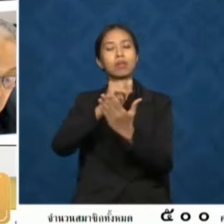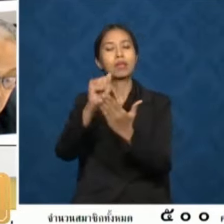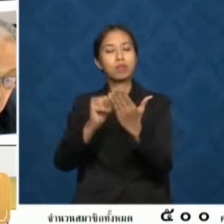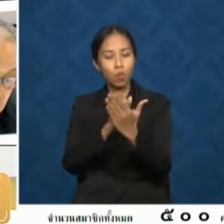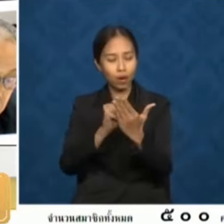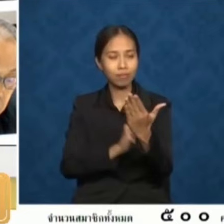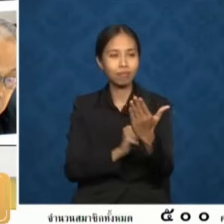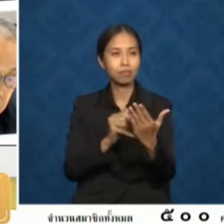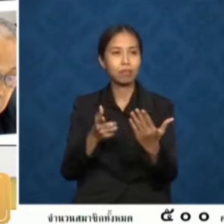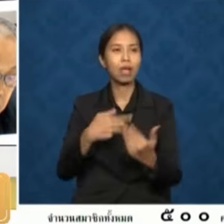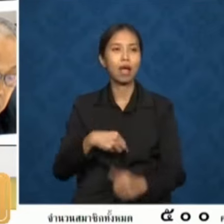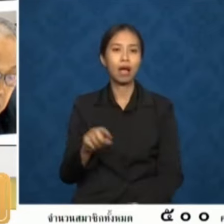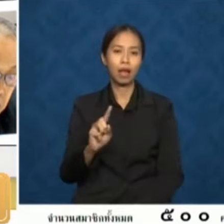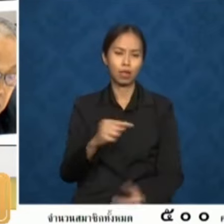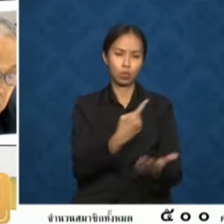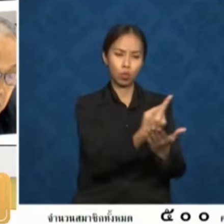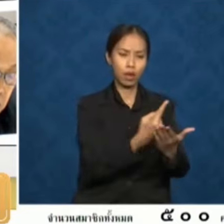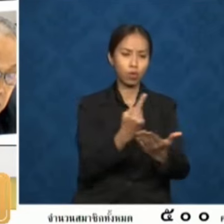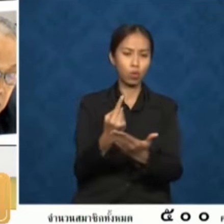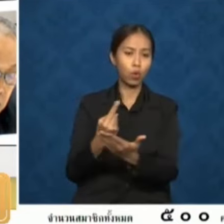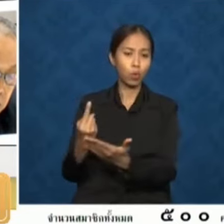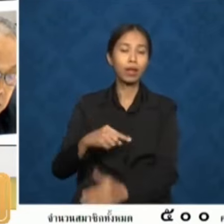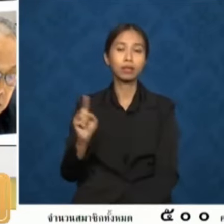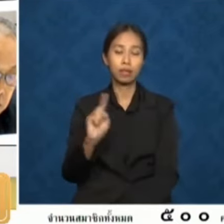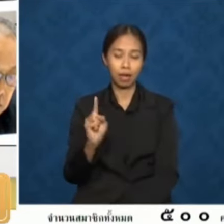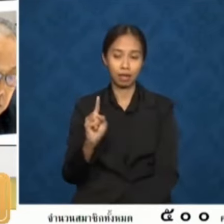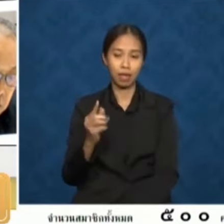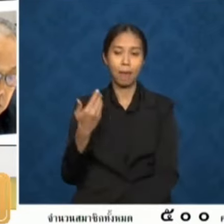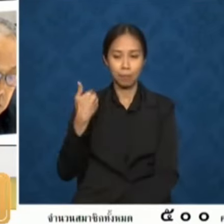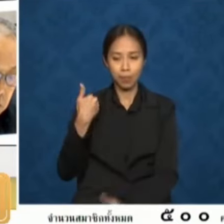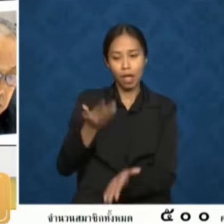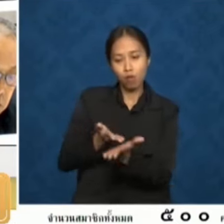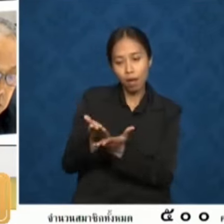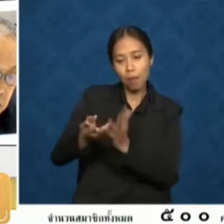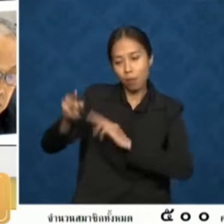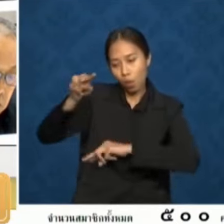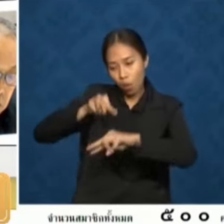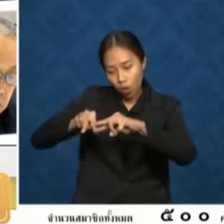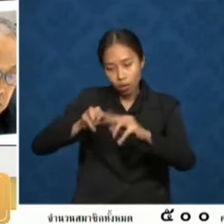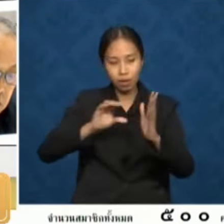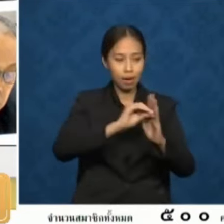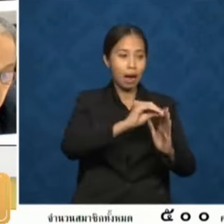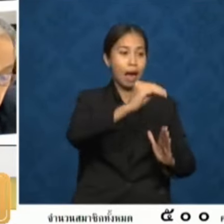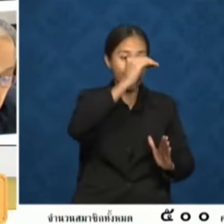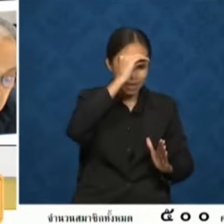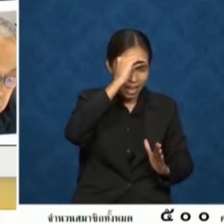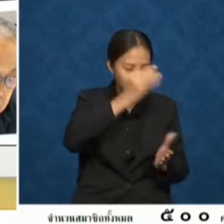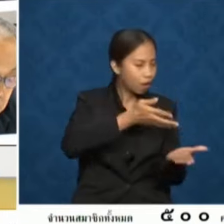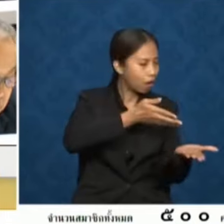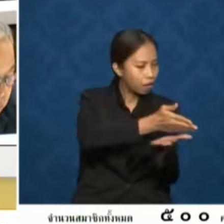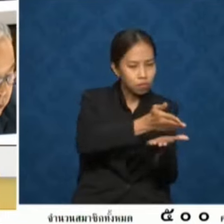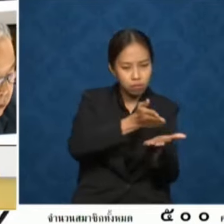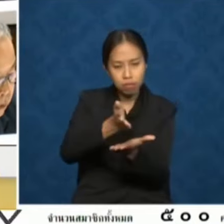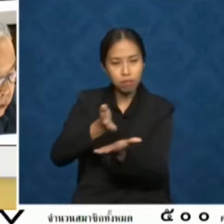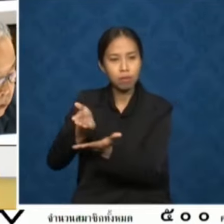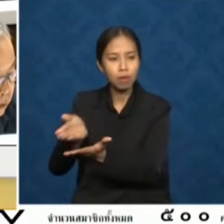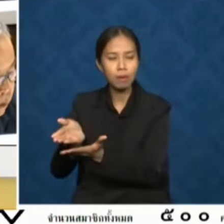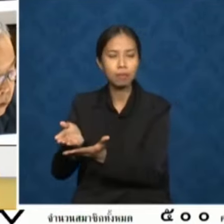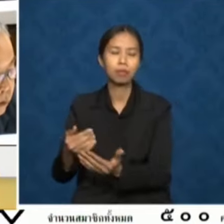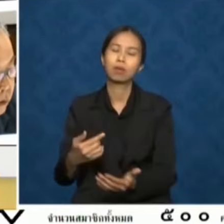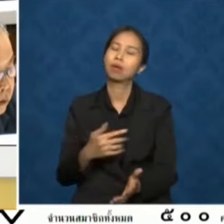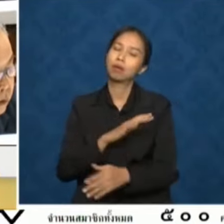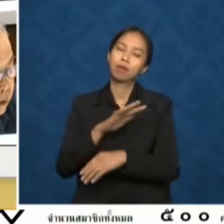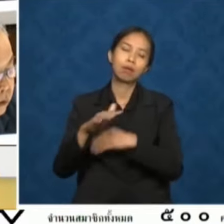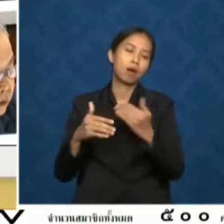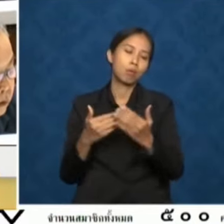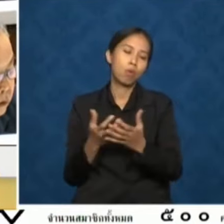ทเนี่ยเราหนีไม่พ้นหรอกครับไม่ว่าจะเรื่องการปกครองไม่ว่าจะเรื่องของการศึกษาไม่ว่าทุกสารพัดเราแบกไว้ทุกเรื่